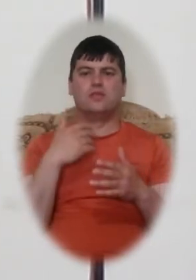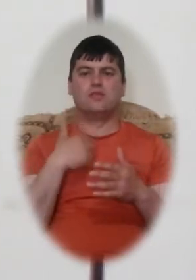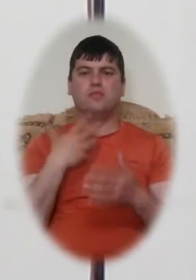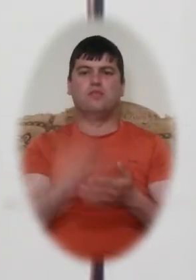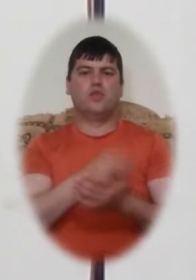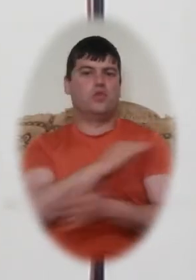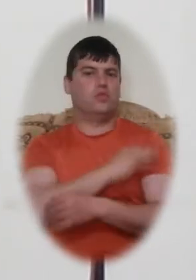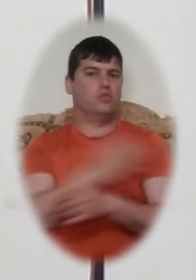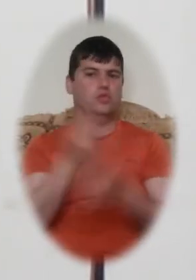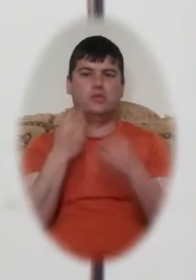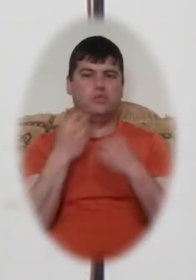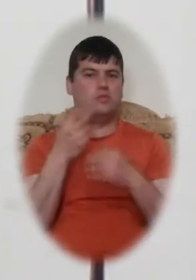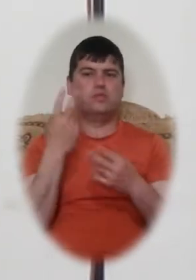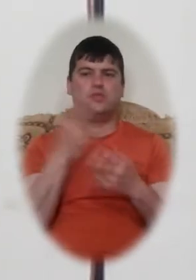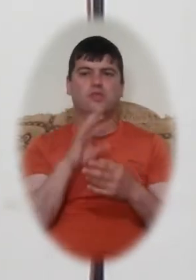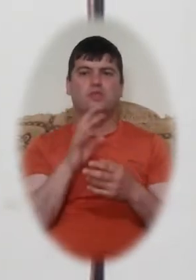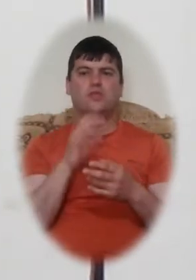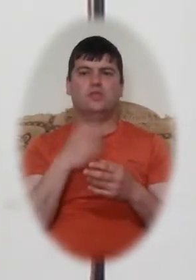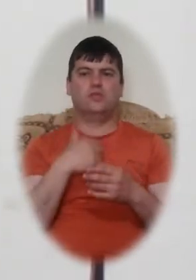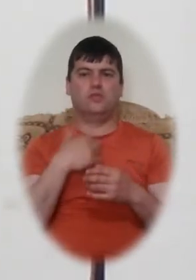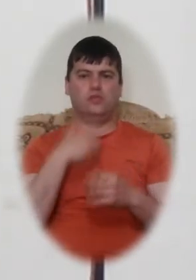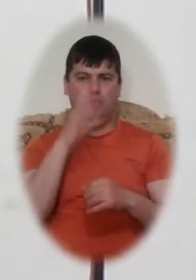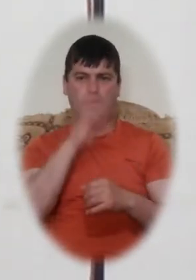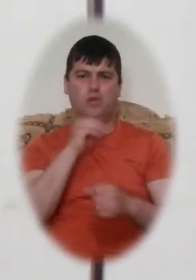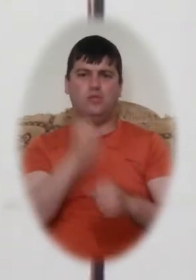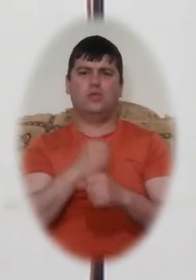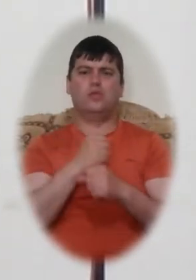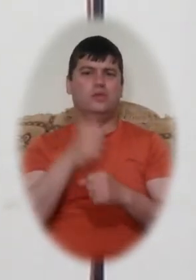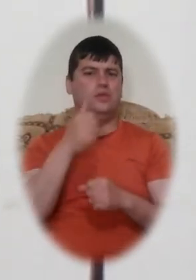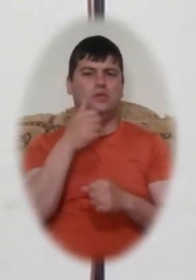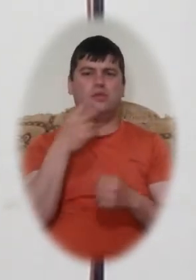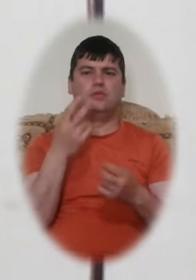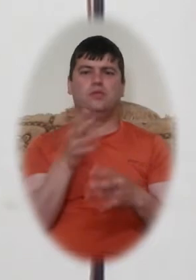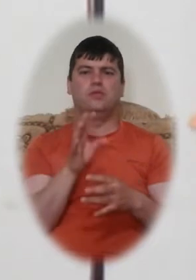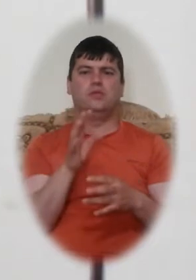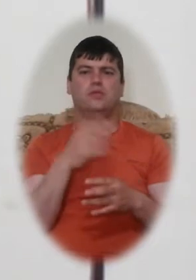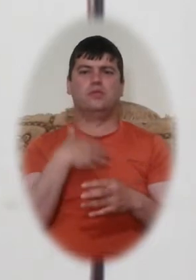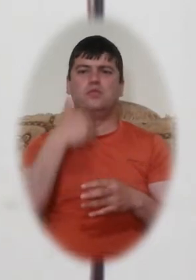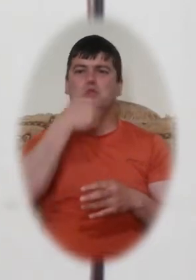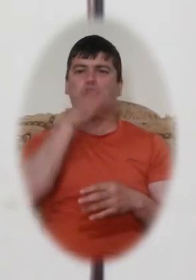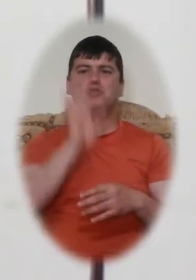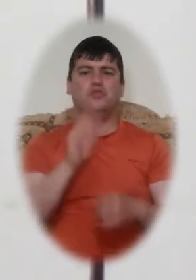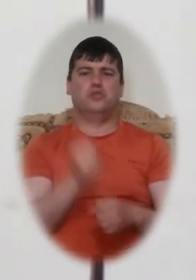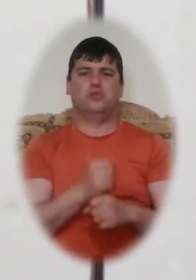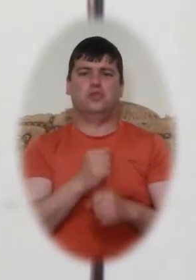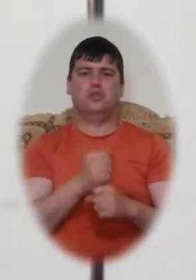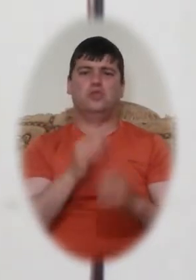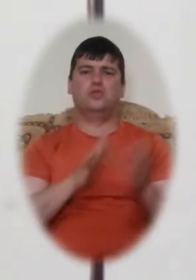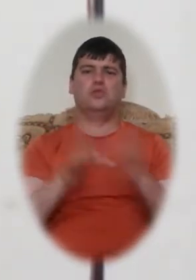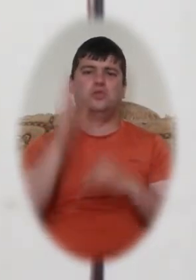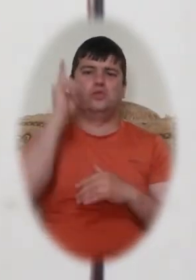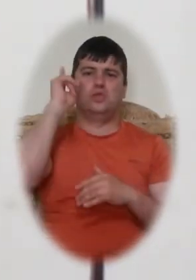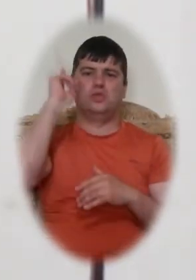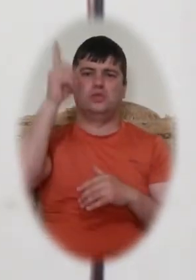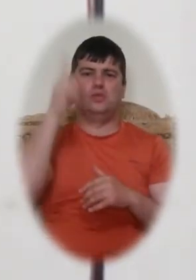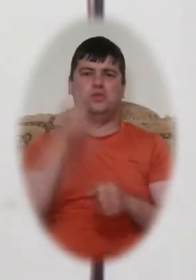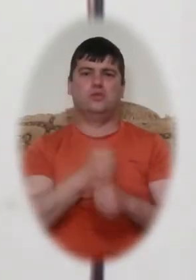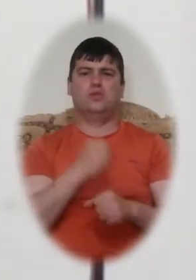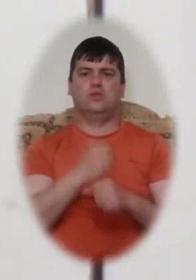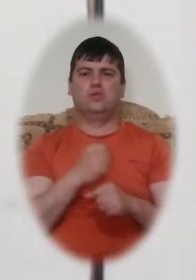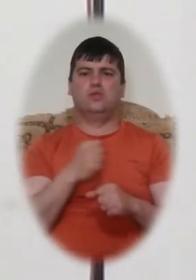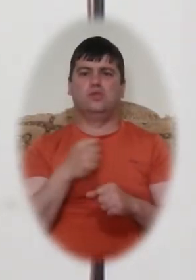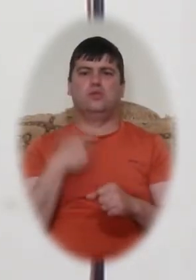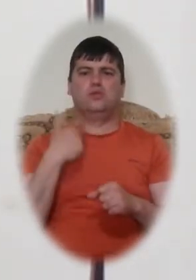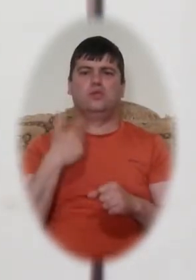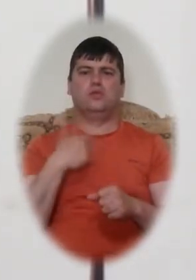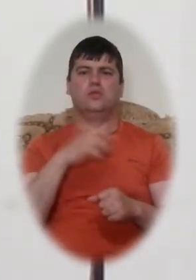լ աս տտ եվ որ աստեք ես պիտի անել բարեկաններ, մեն ճենք անելու հարկ իսուսին, աստված է ան